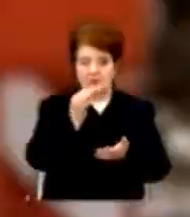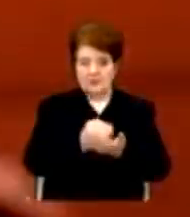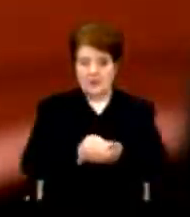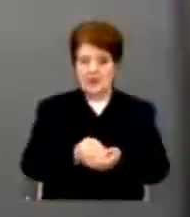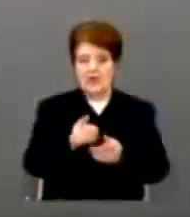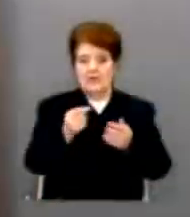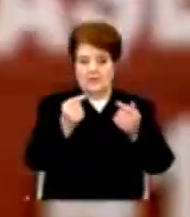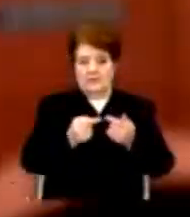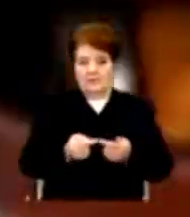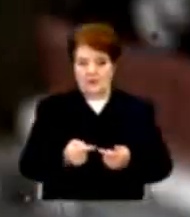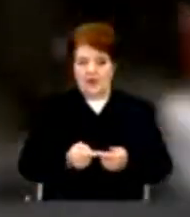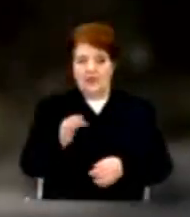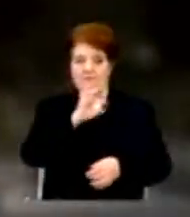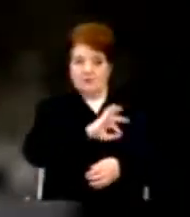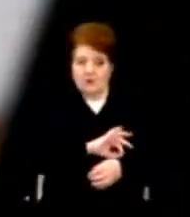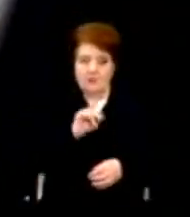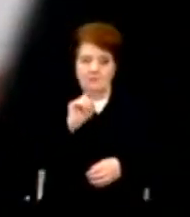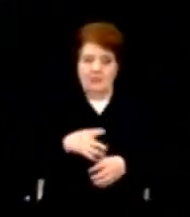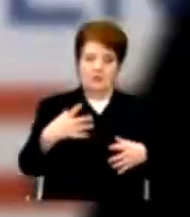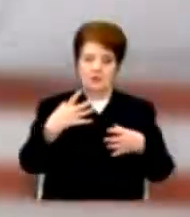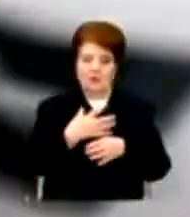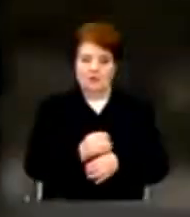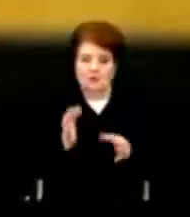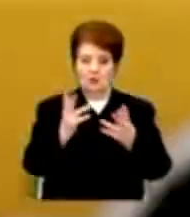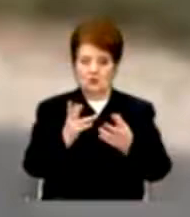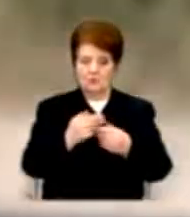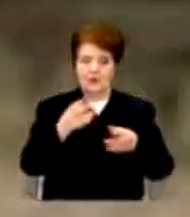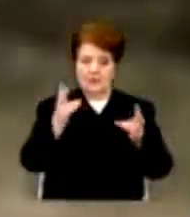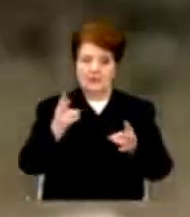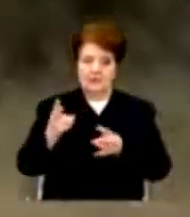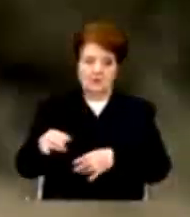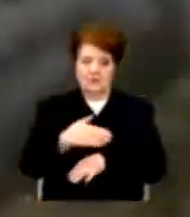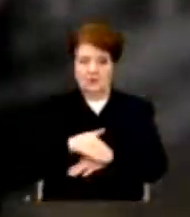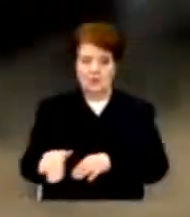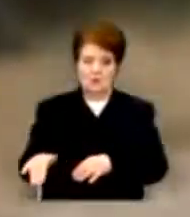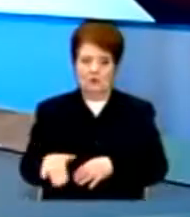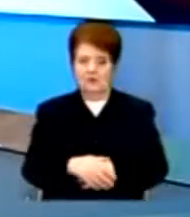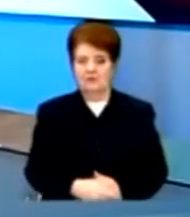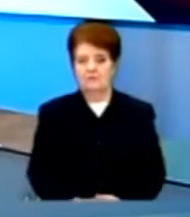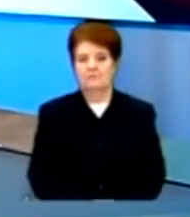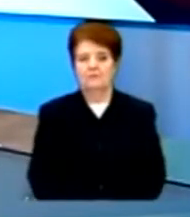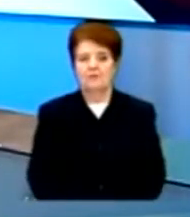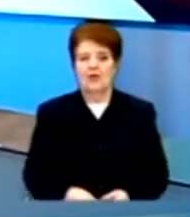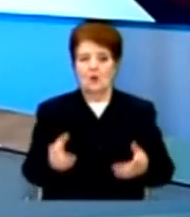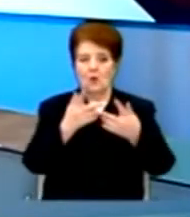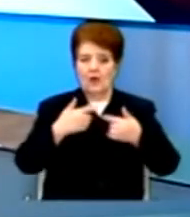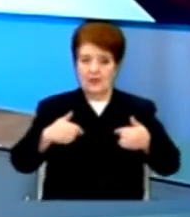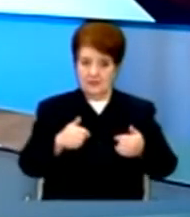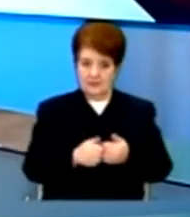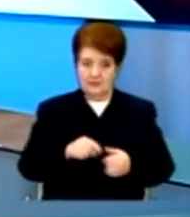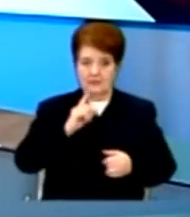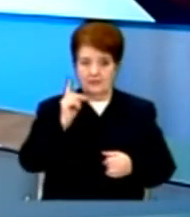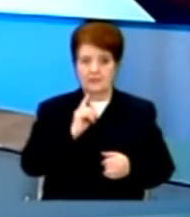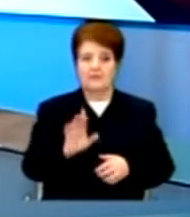să identifice căi eficiente pentru reducerea numărului de tragedii pe drumuri. Organizațiile de tineret